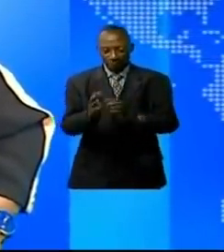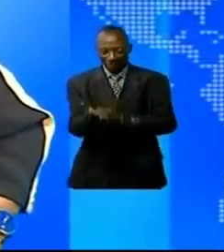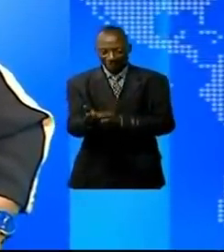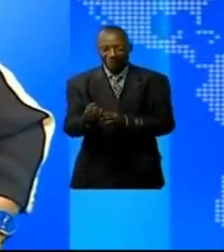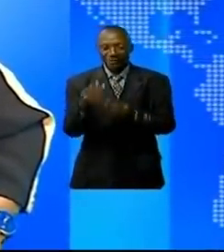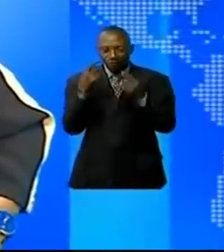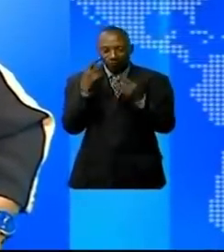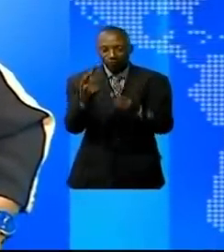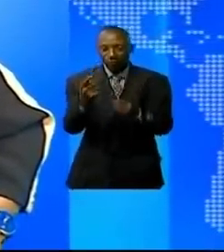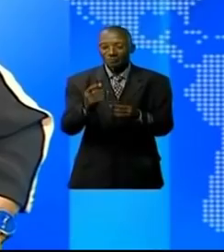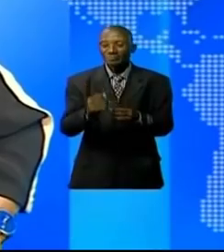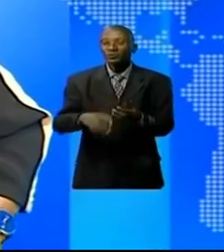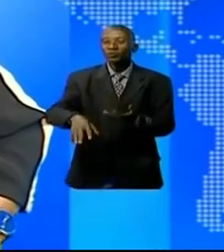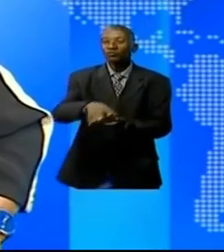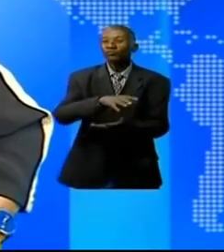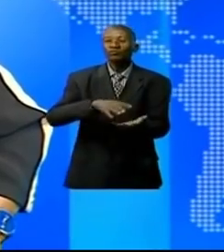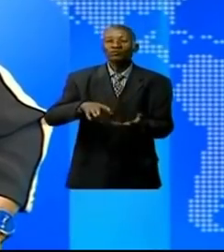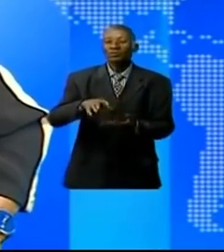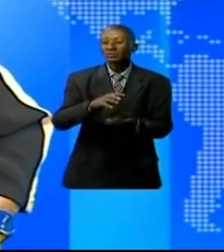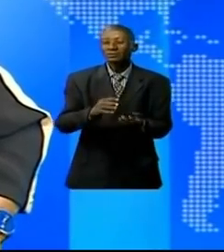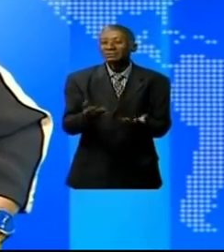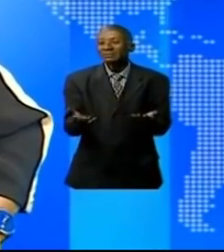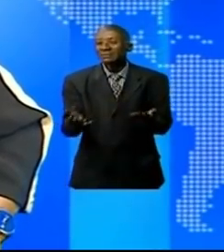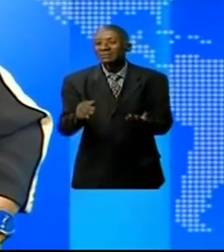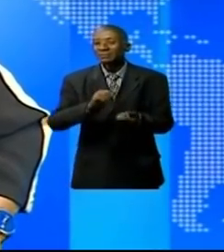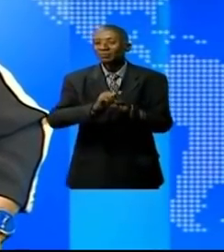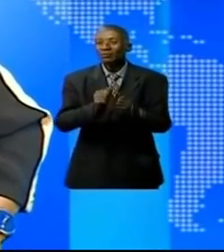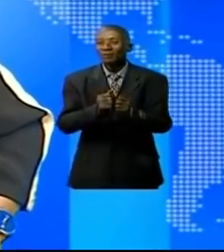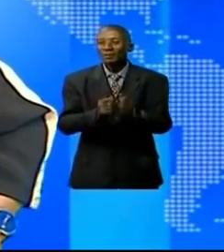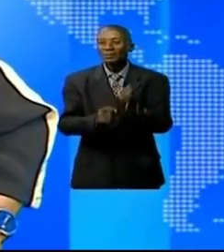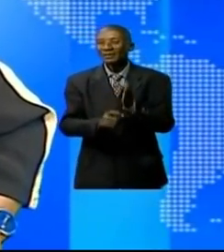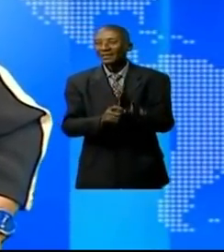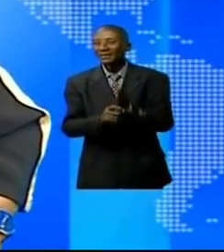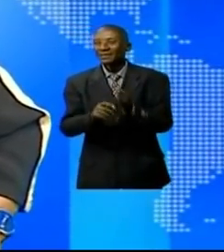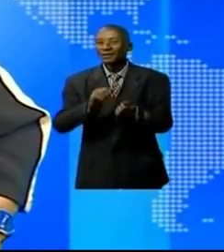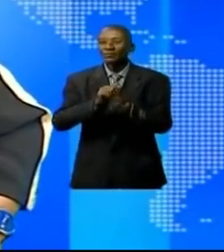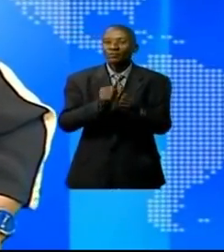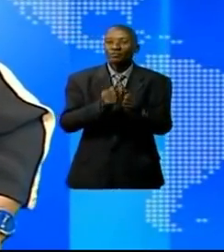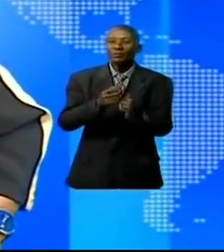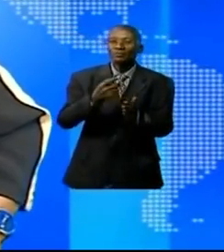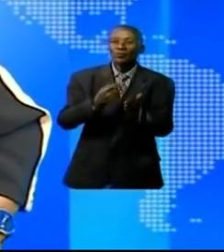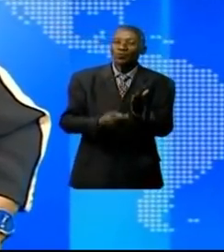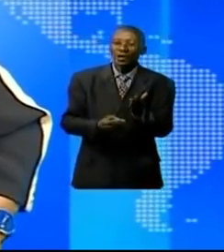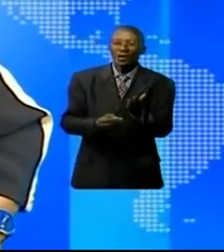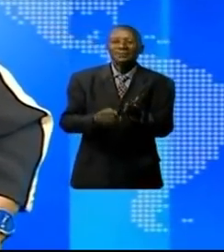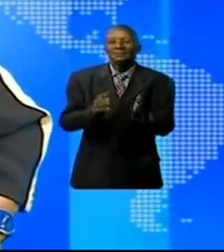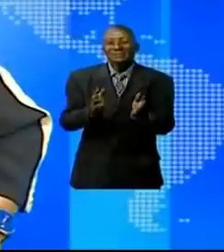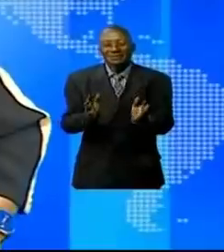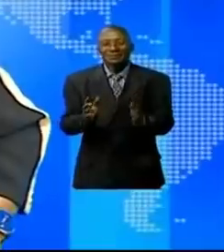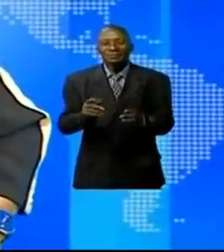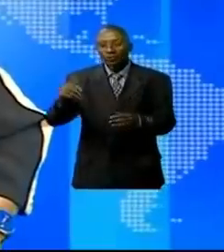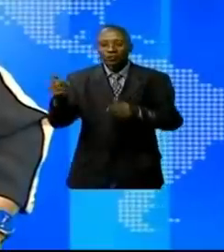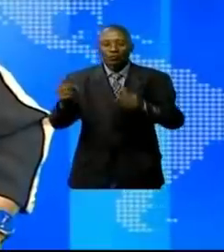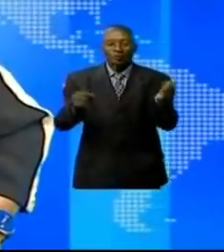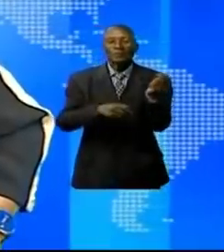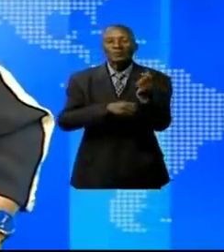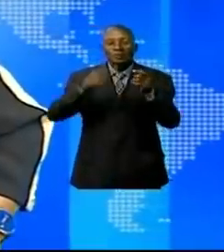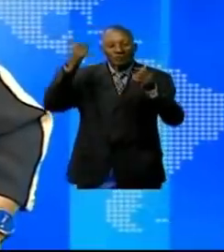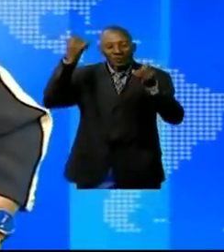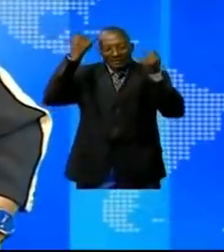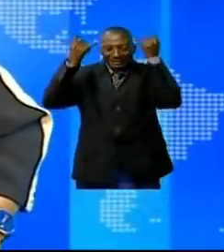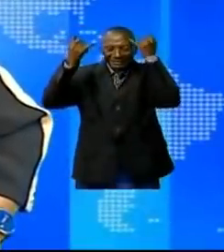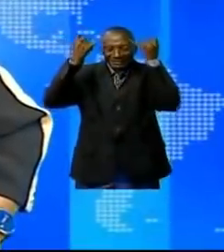à un souci technique et non une pénurie comme le font croire certaines bouches. Confirmation